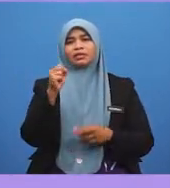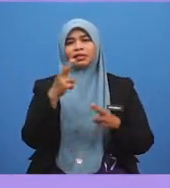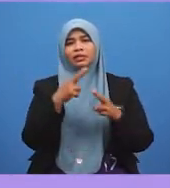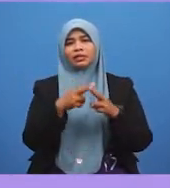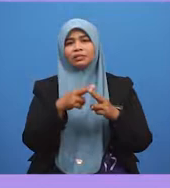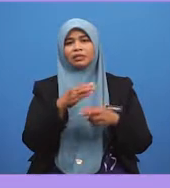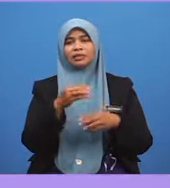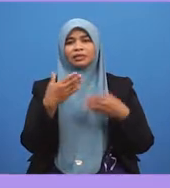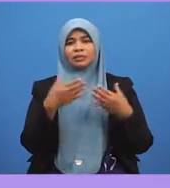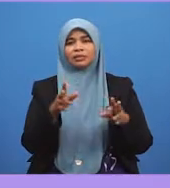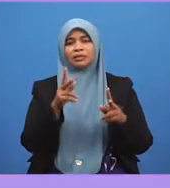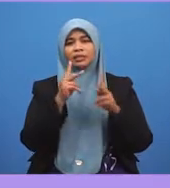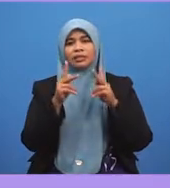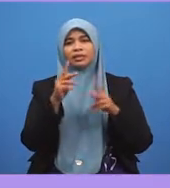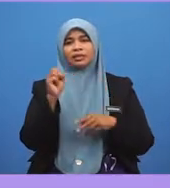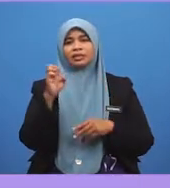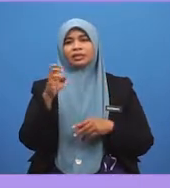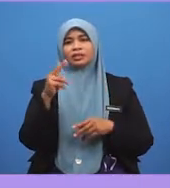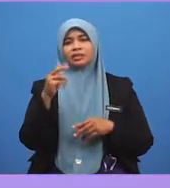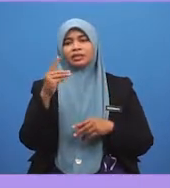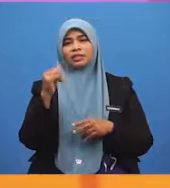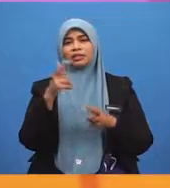selepas kata sendi nama.